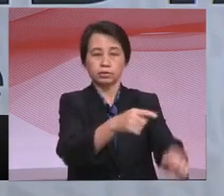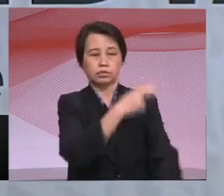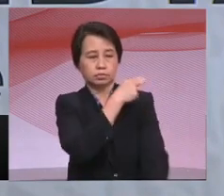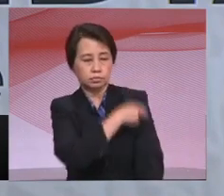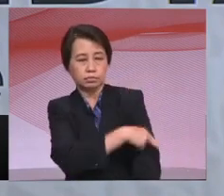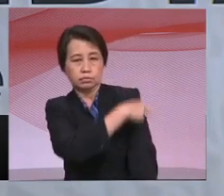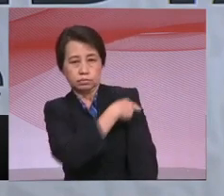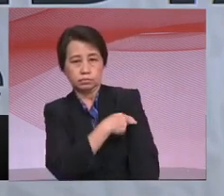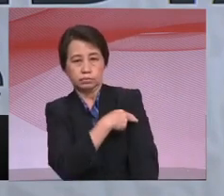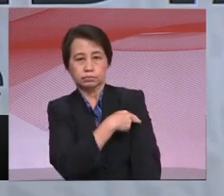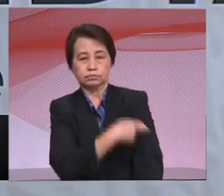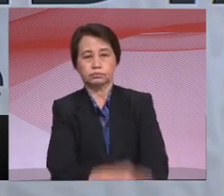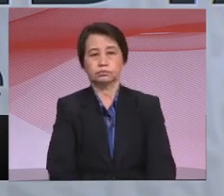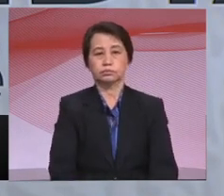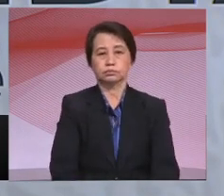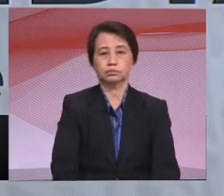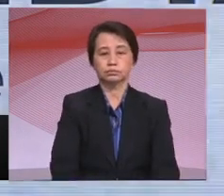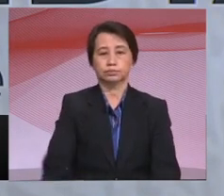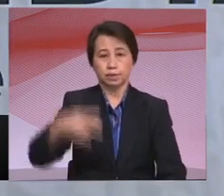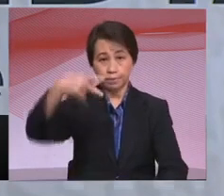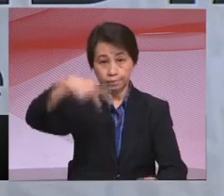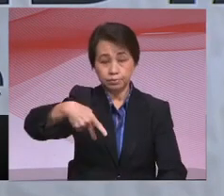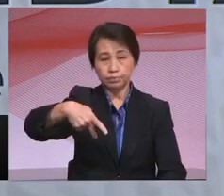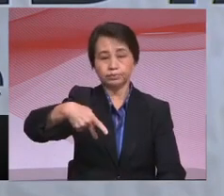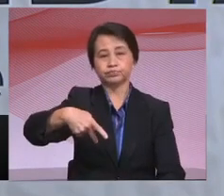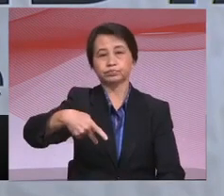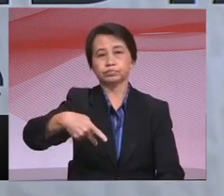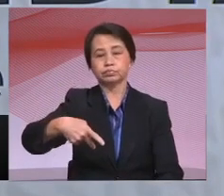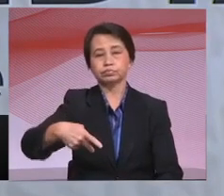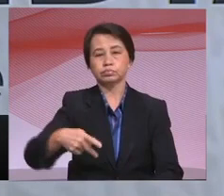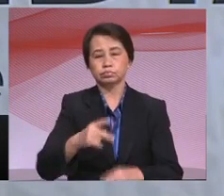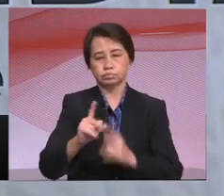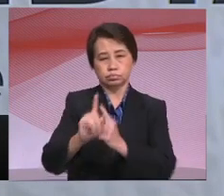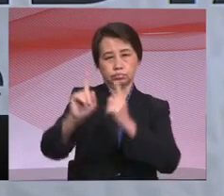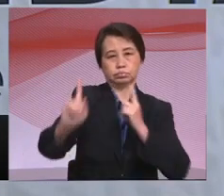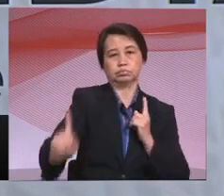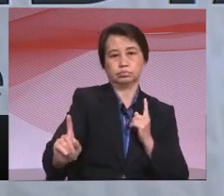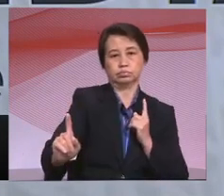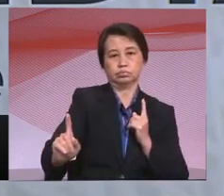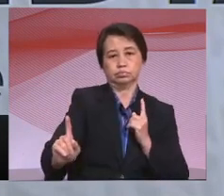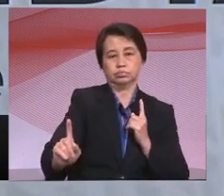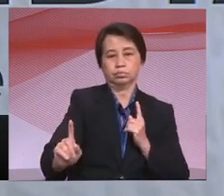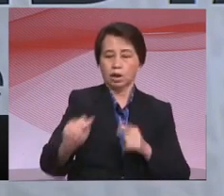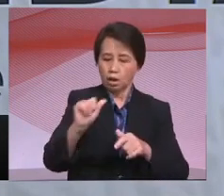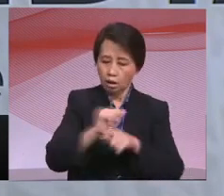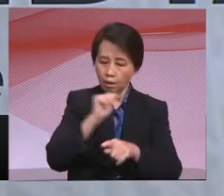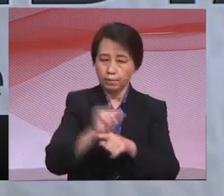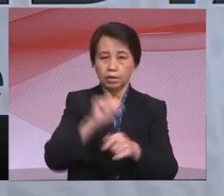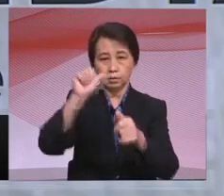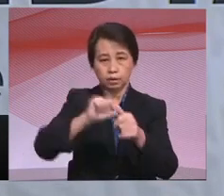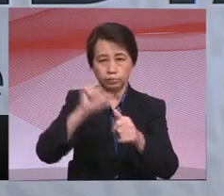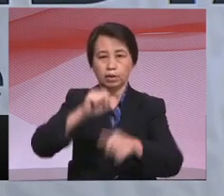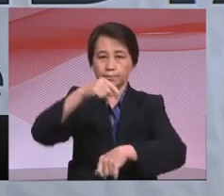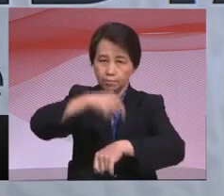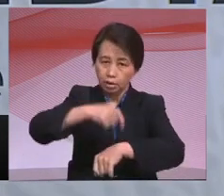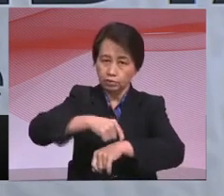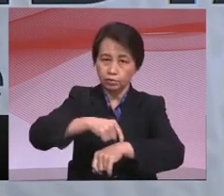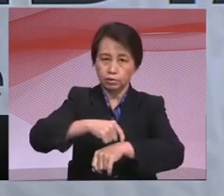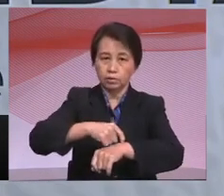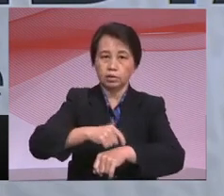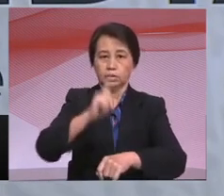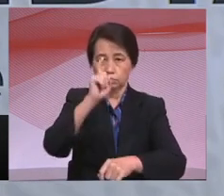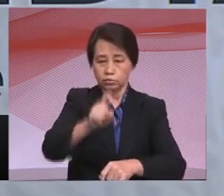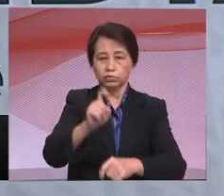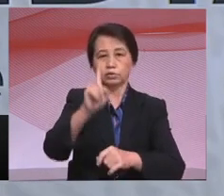menjalani pemeriksaan kesihatan. P ialah penjarakan fizikal diamalkan pada setiap masa, iaitu sekurang-kurangnya